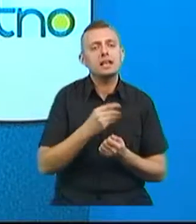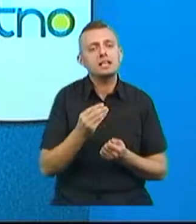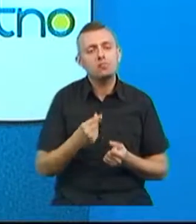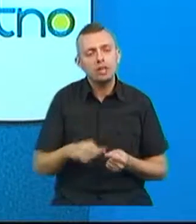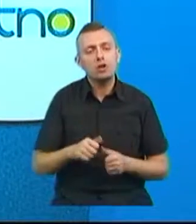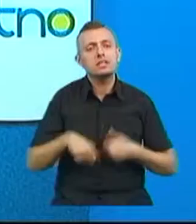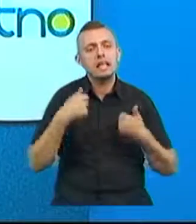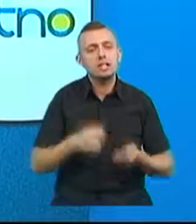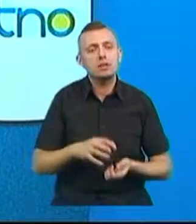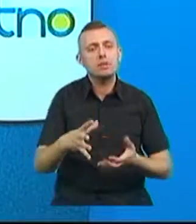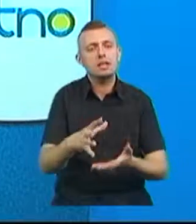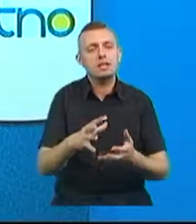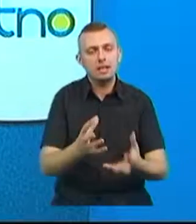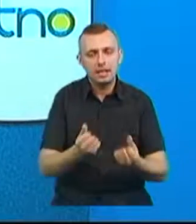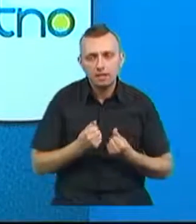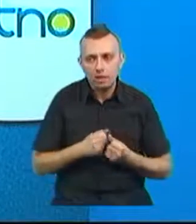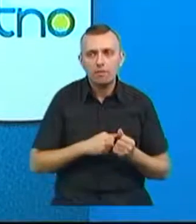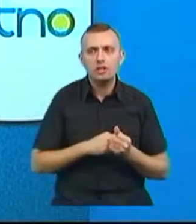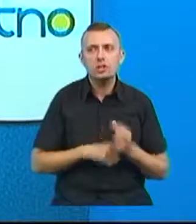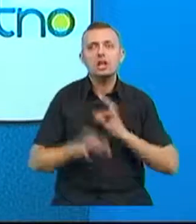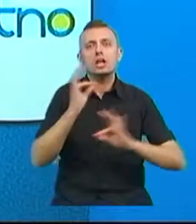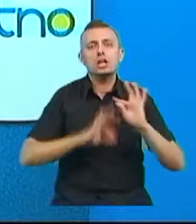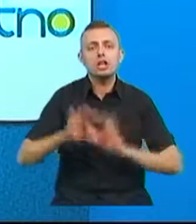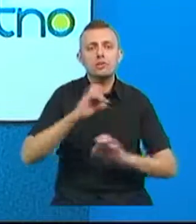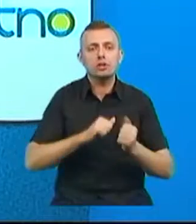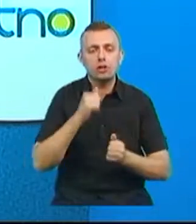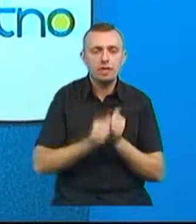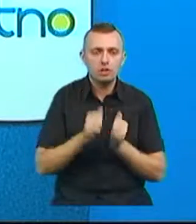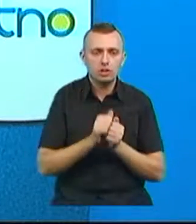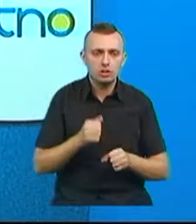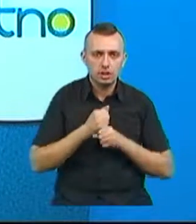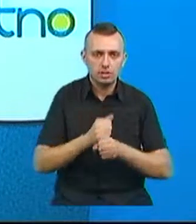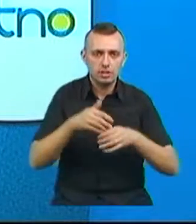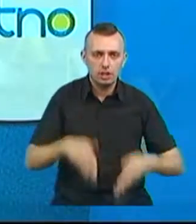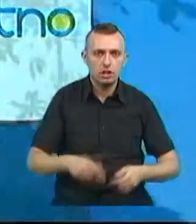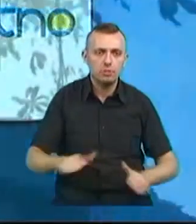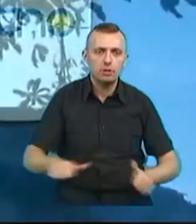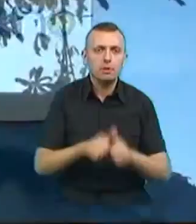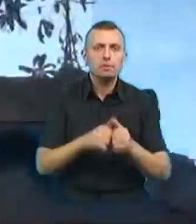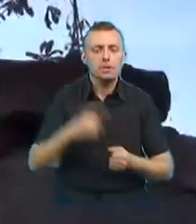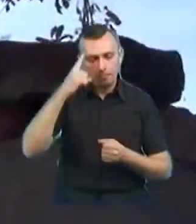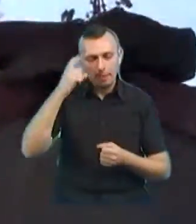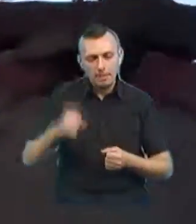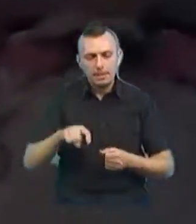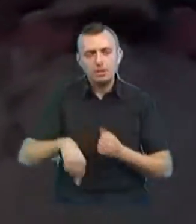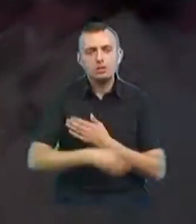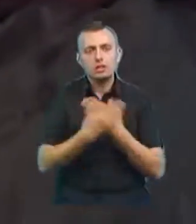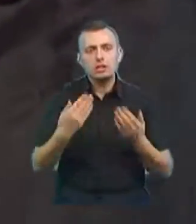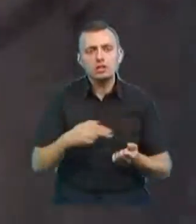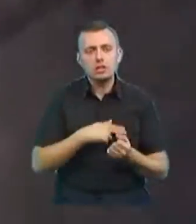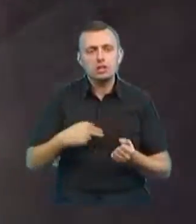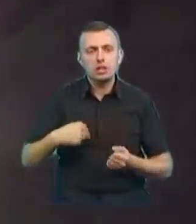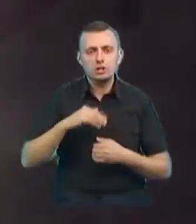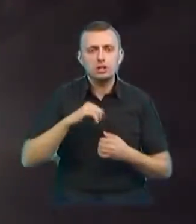będzie kwestować. Pieniądze z kwesty przeznaczone będą na ratowanie niszczejących nagrobków. Zbliża się Dzień